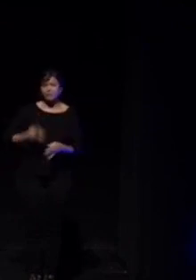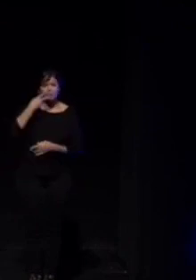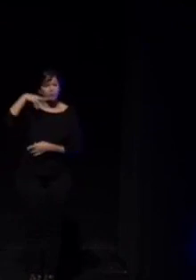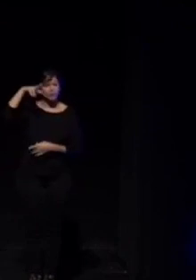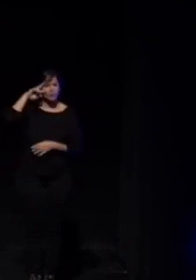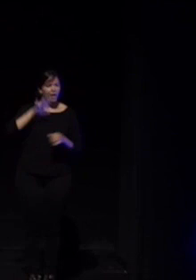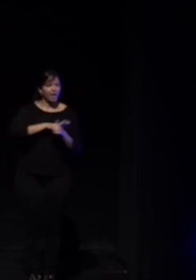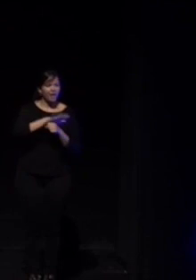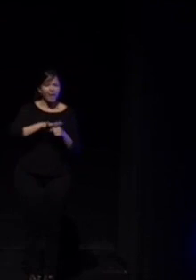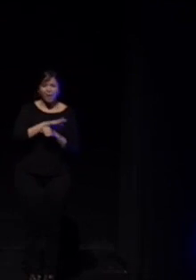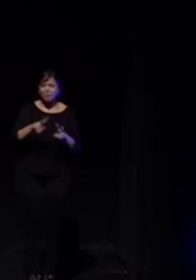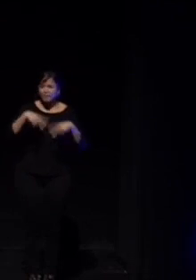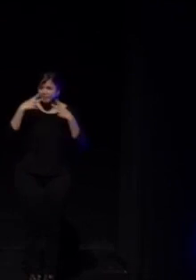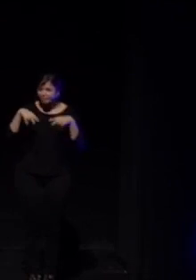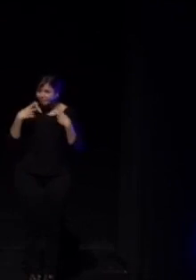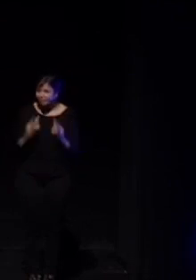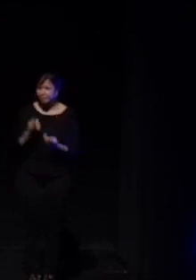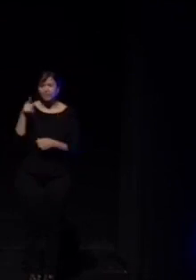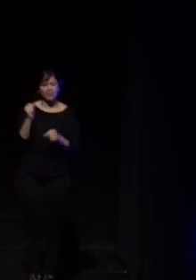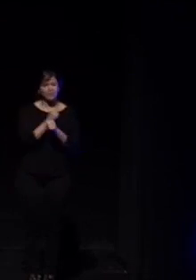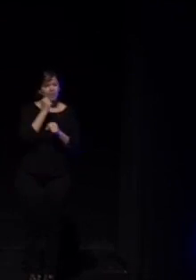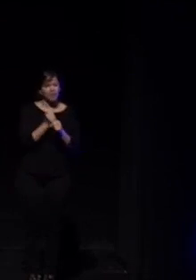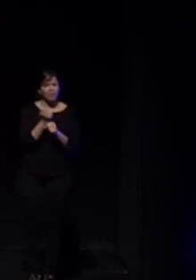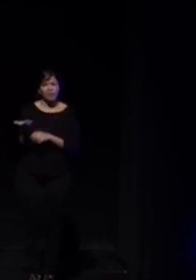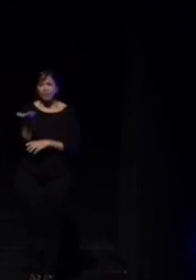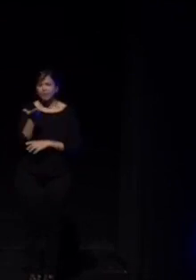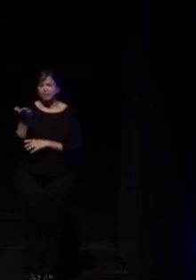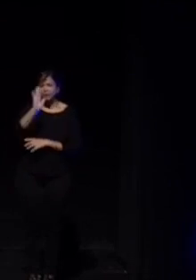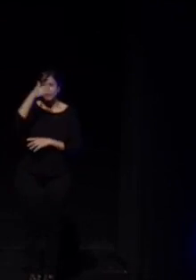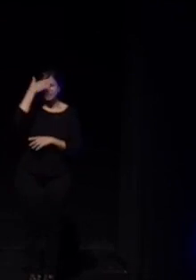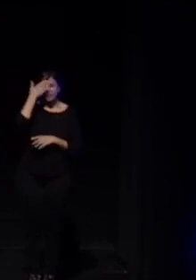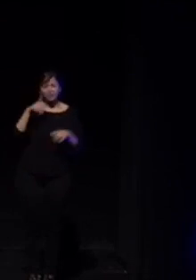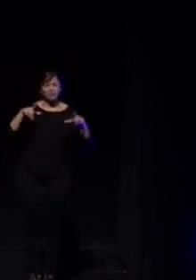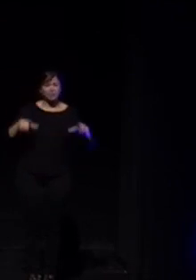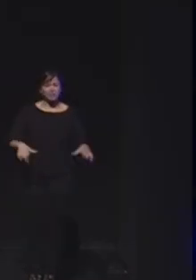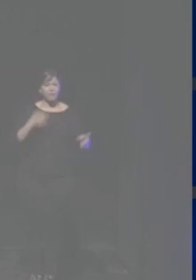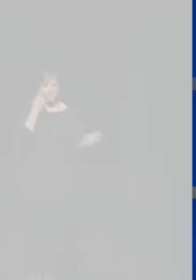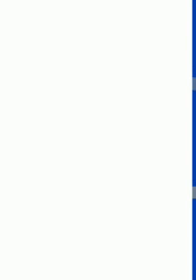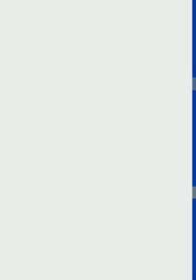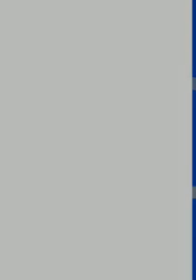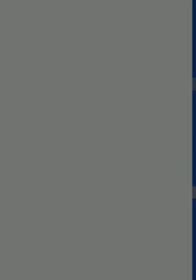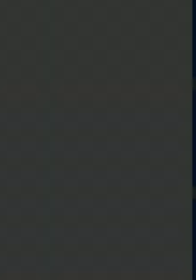de la restauració, portant l'ofici de cap de sala fins a l'excel·lència. Veiem unes imatges.